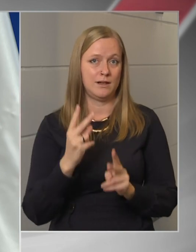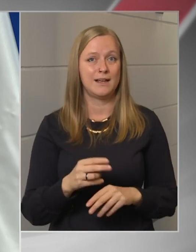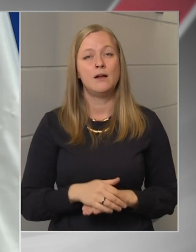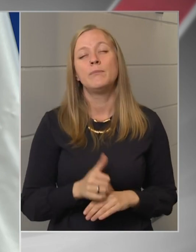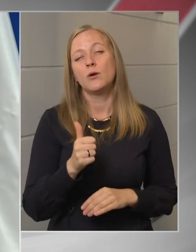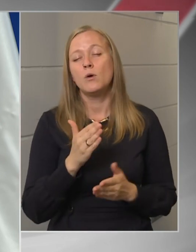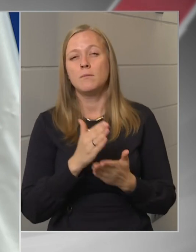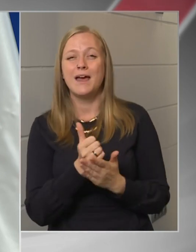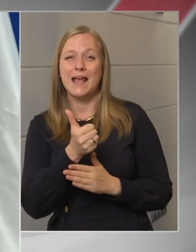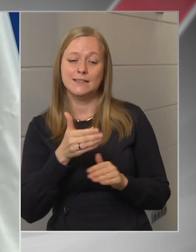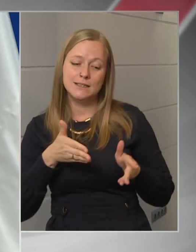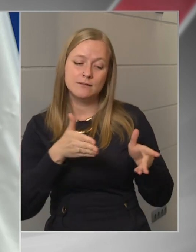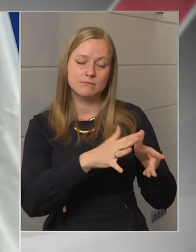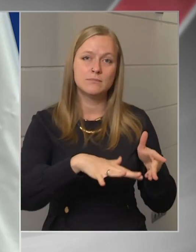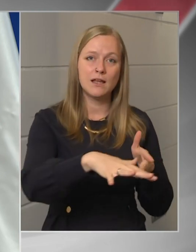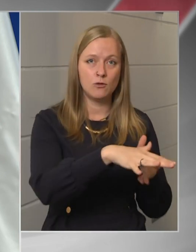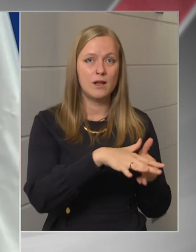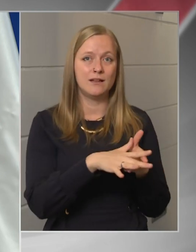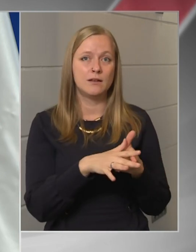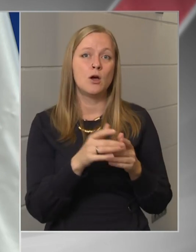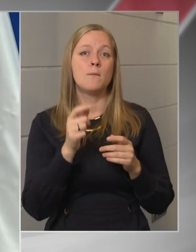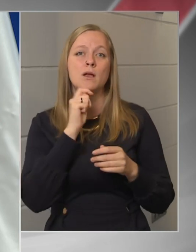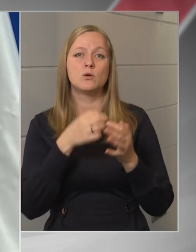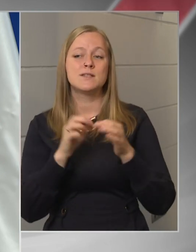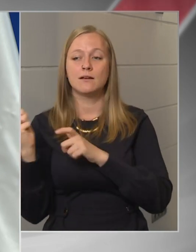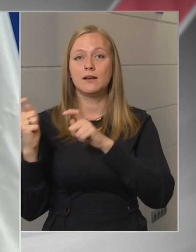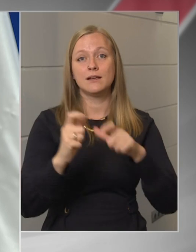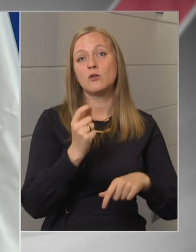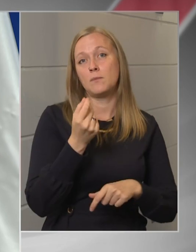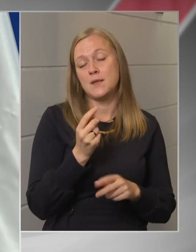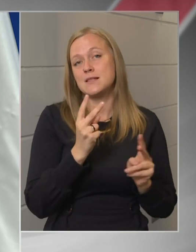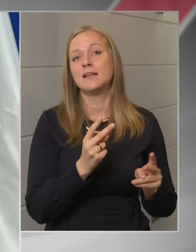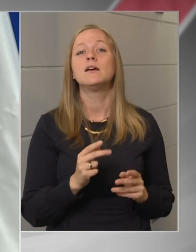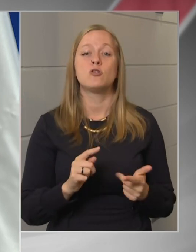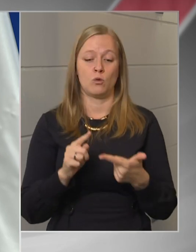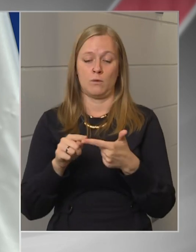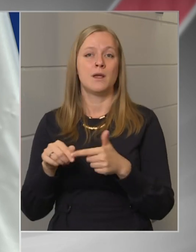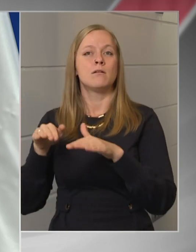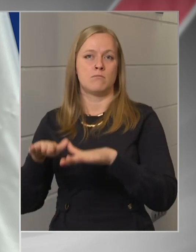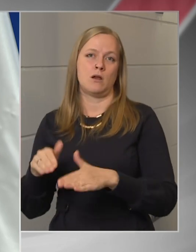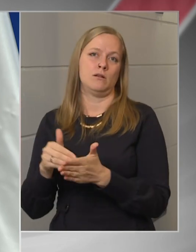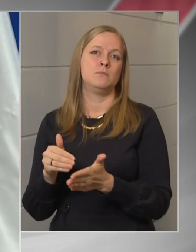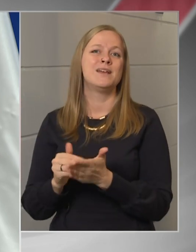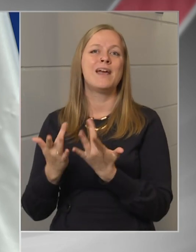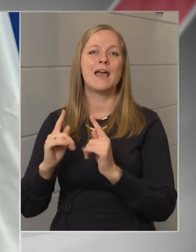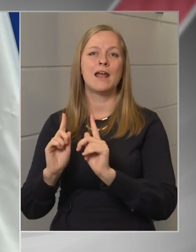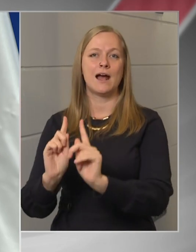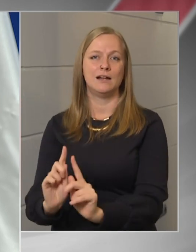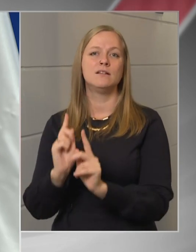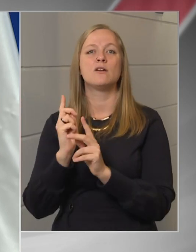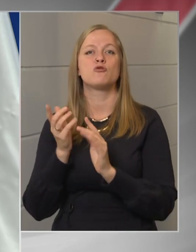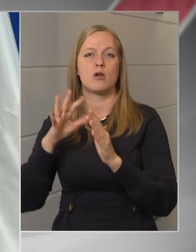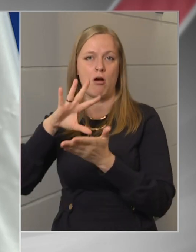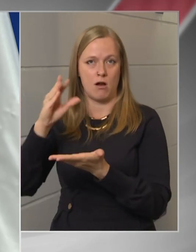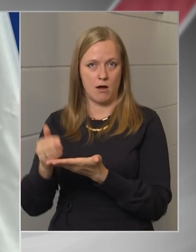érkezésének immáron semmi akadálya nincsen. És akkor még marad a helyreállítási alap, amiről tovább kell tárgyalni.